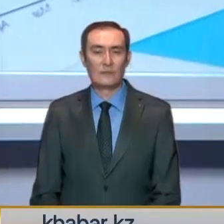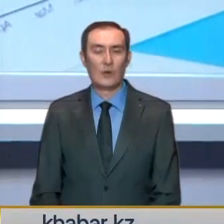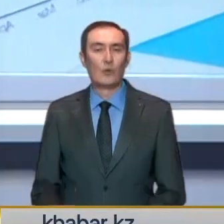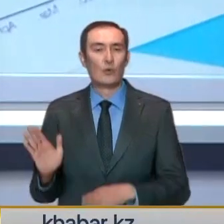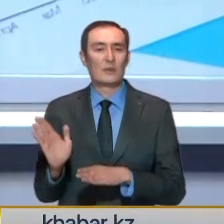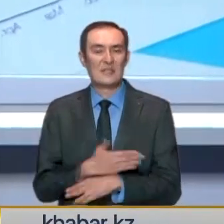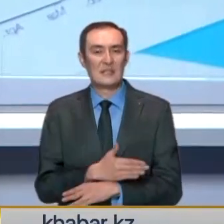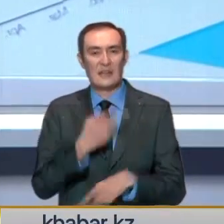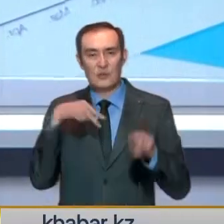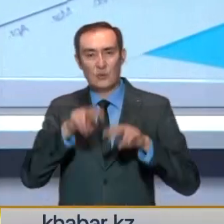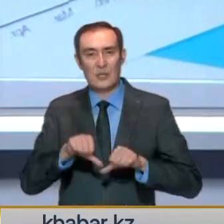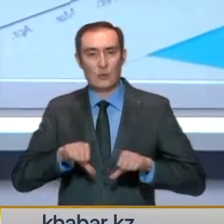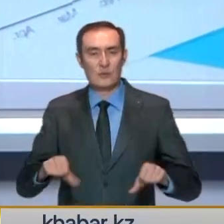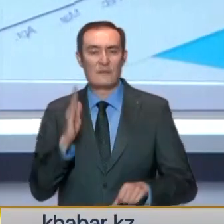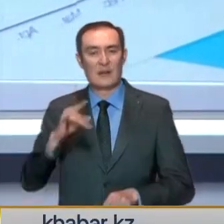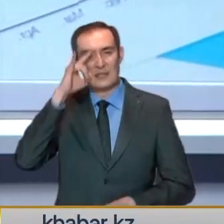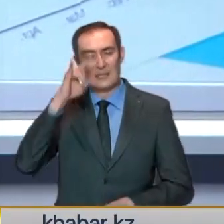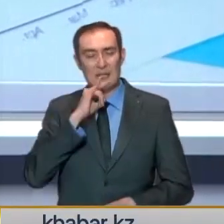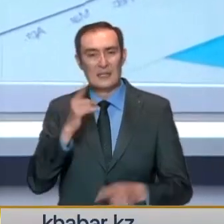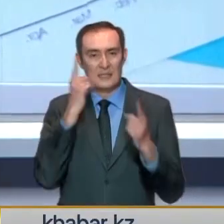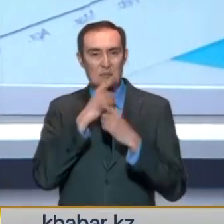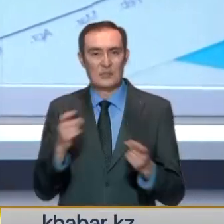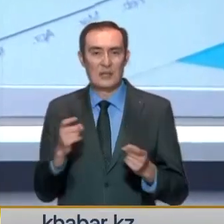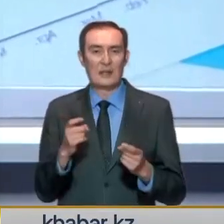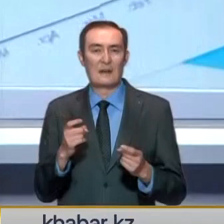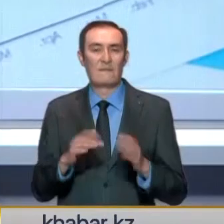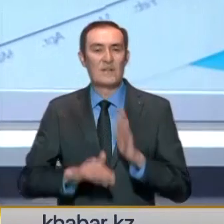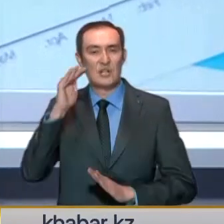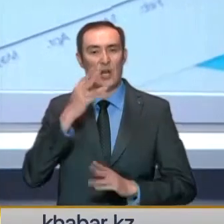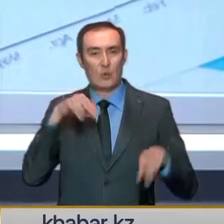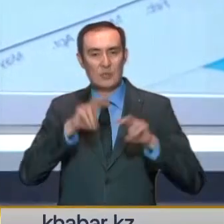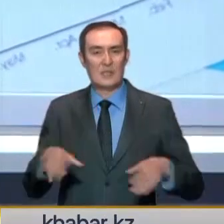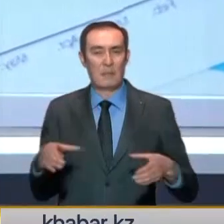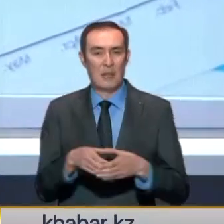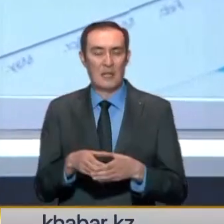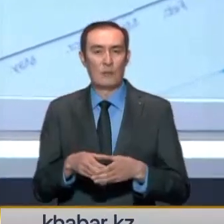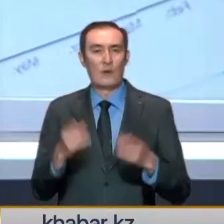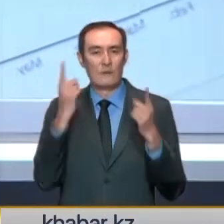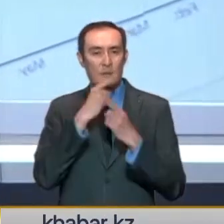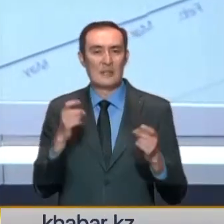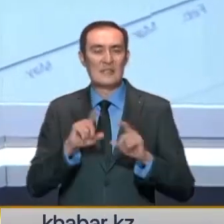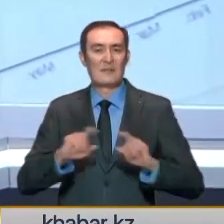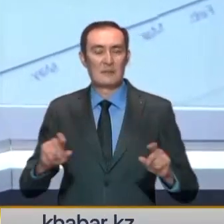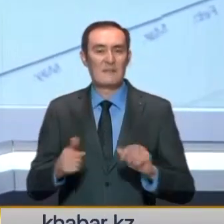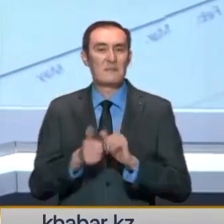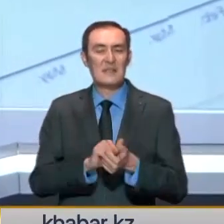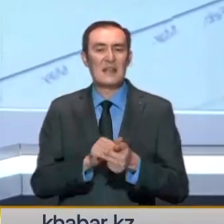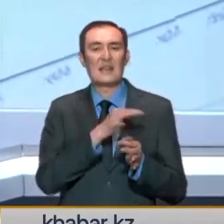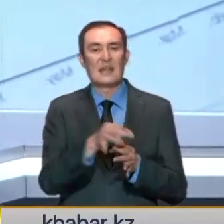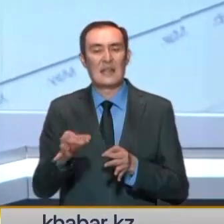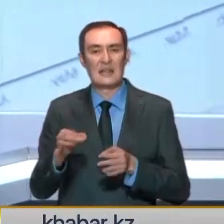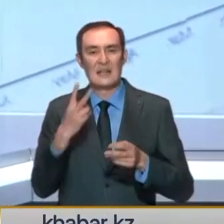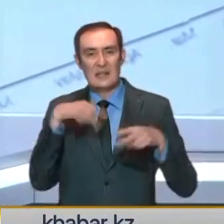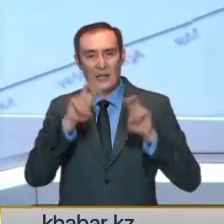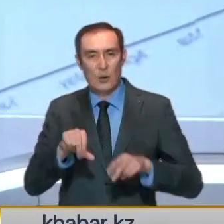Упразднить ревизионные комиссии планируют в Казахстане. Об этом сообщили в пресс-службе Высшей аудиторской палаты. И вот по информации ведомства, вместо региональных